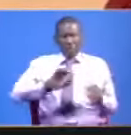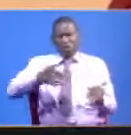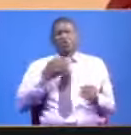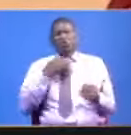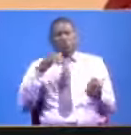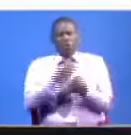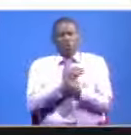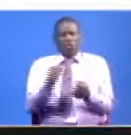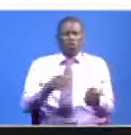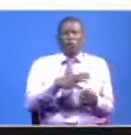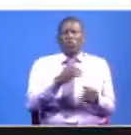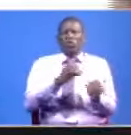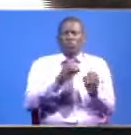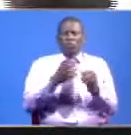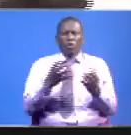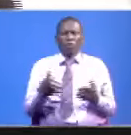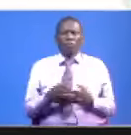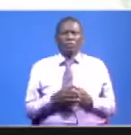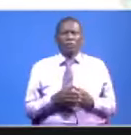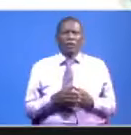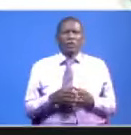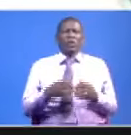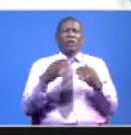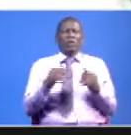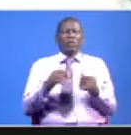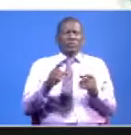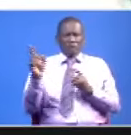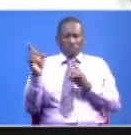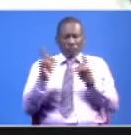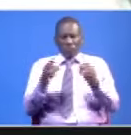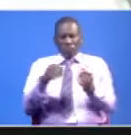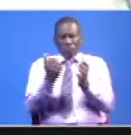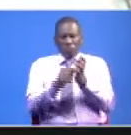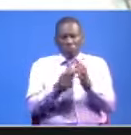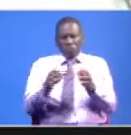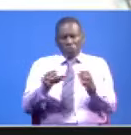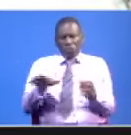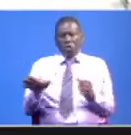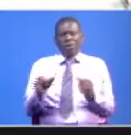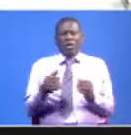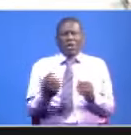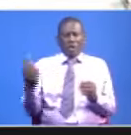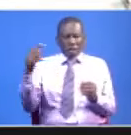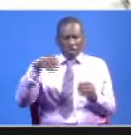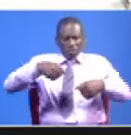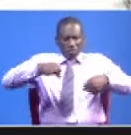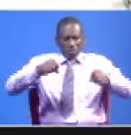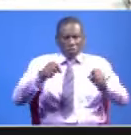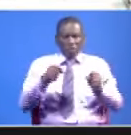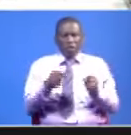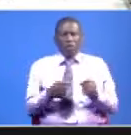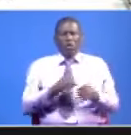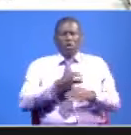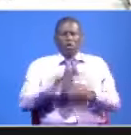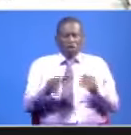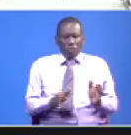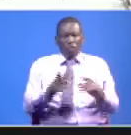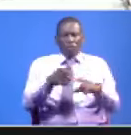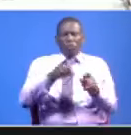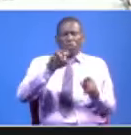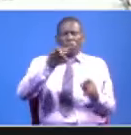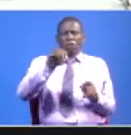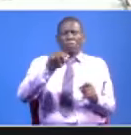mahali tunaenda. We have suffered a lot because traveling was an issue from morning. I came with a motorbike all the way from Mukuroine